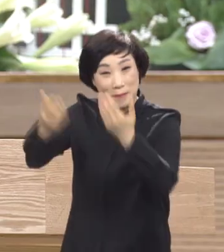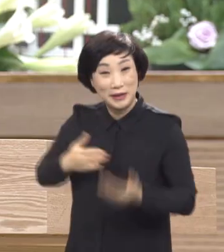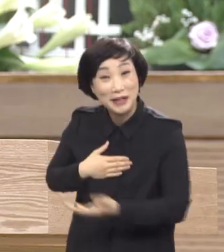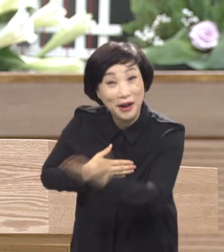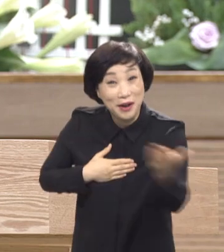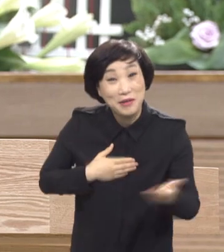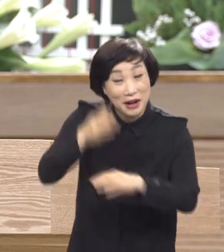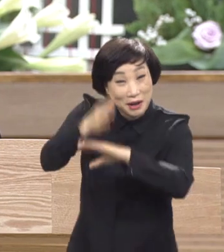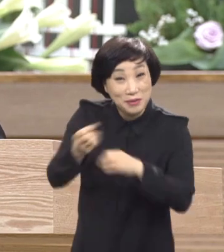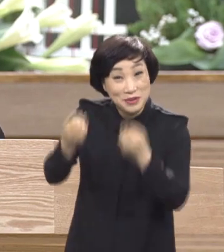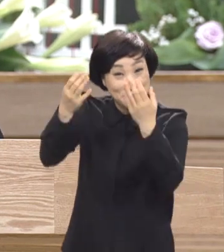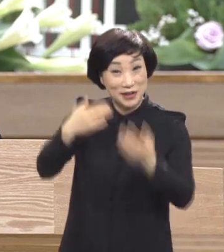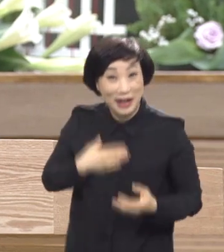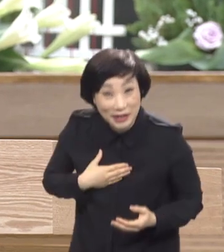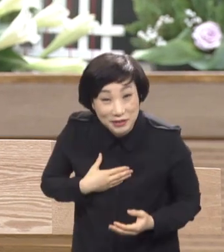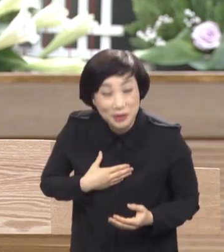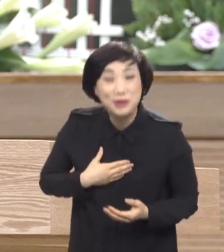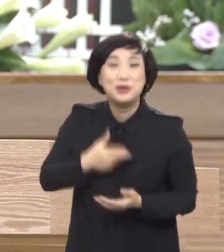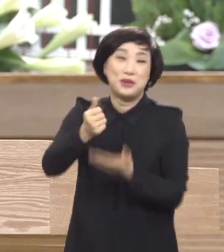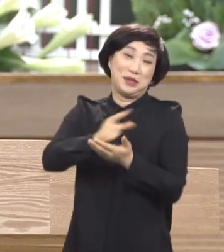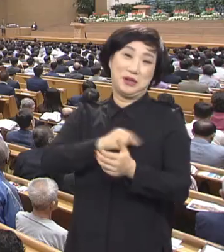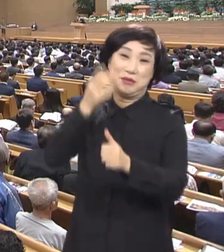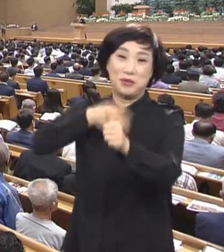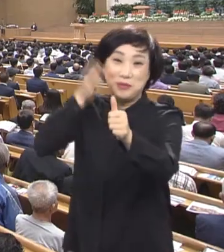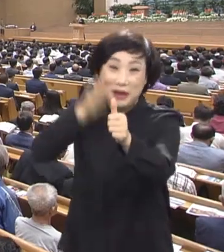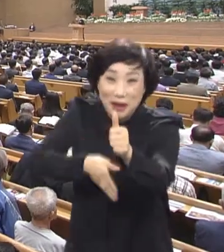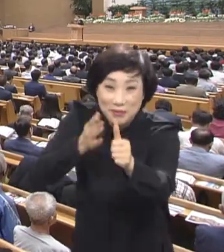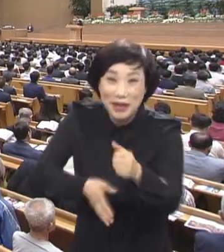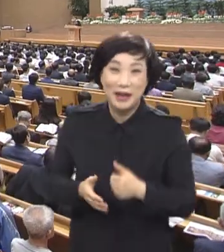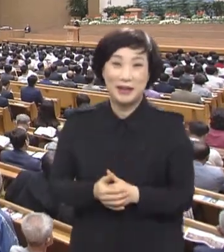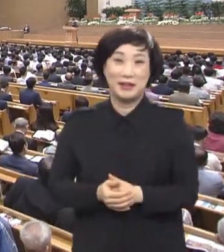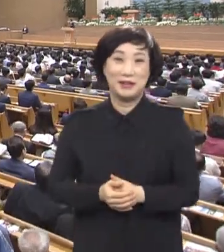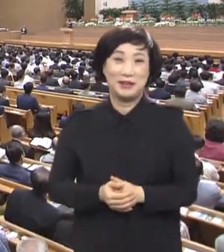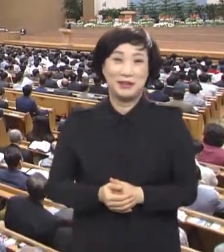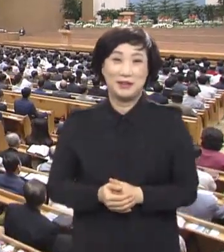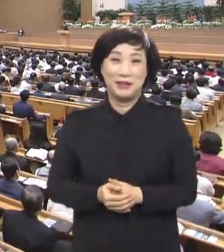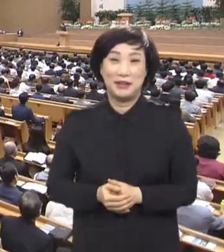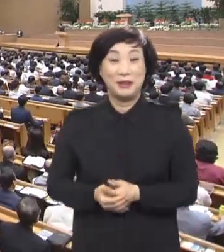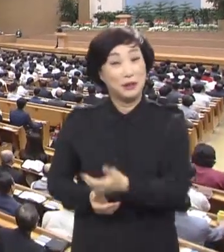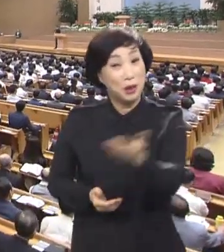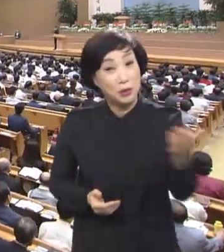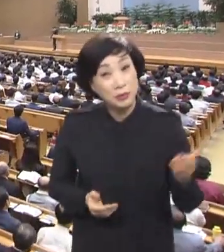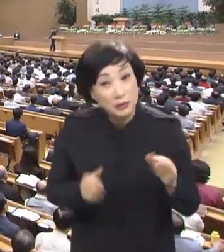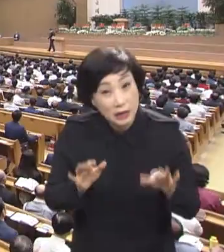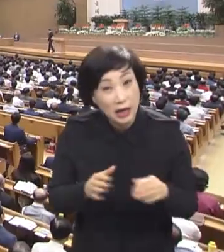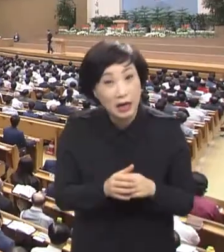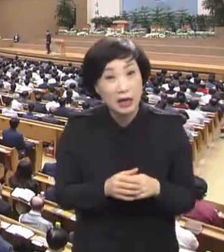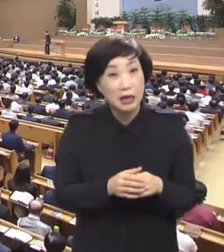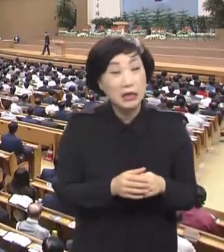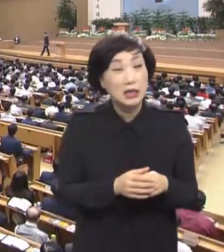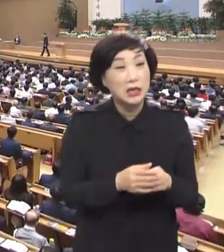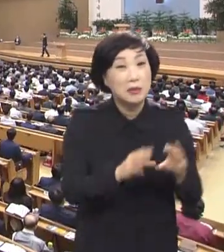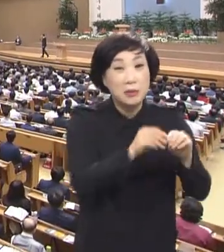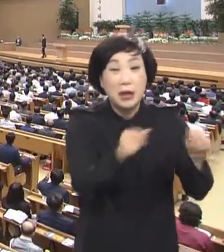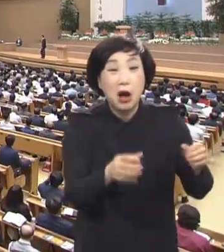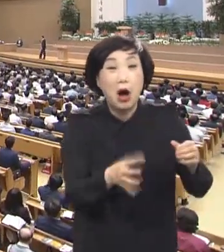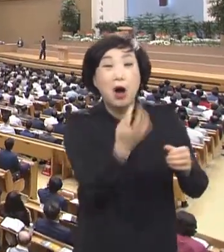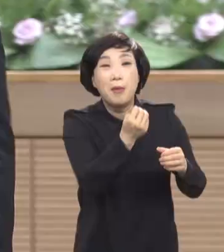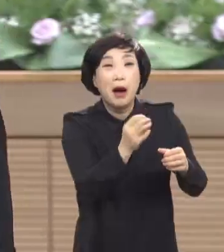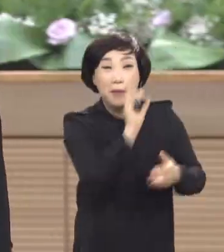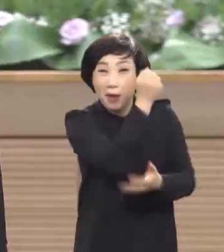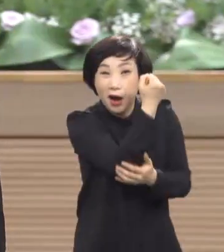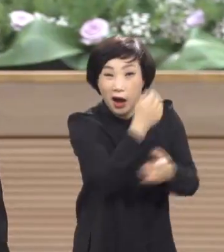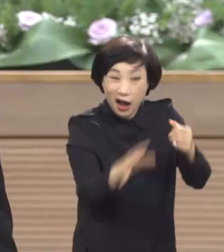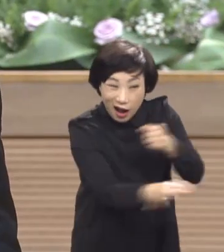감사절이 되기를 감사절이 되기를 주님의 이름으로 축복합니다 여러분 밀 맥가마니 거둔 것이 감사